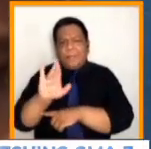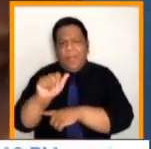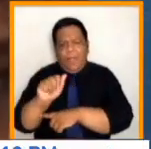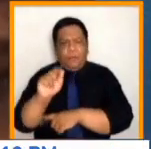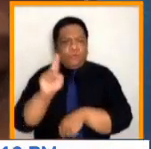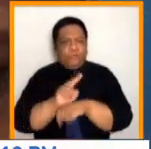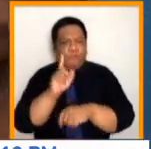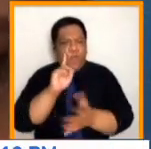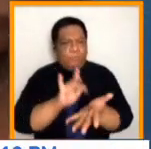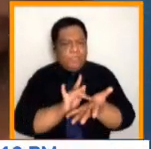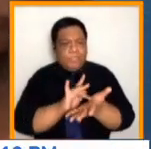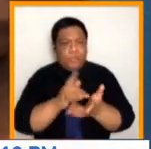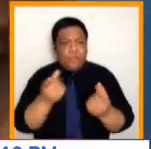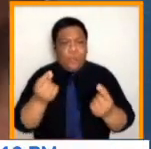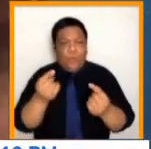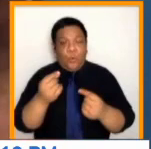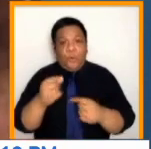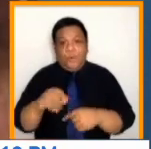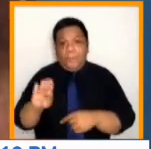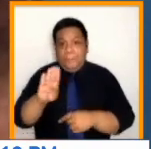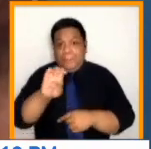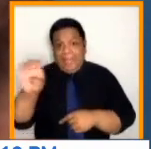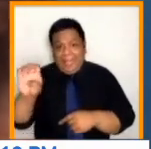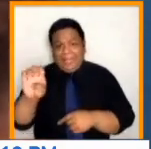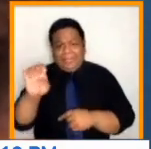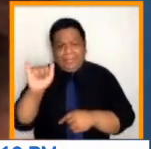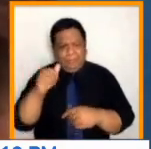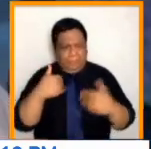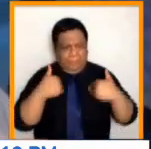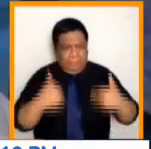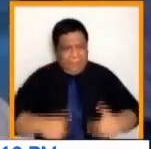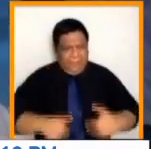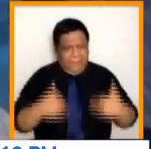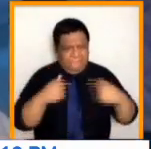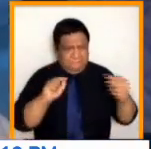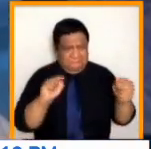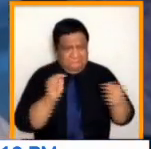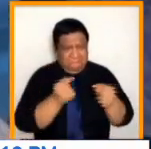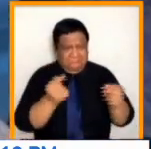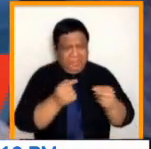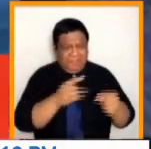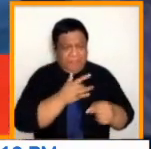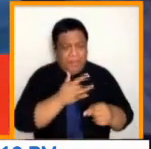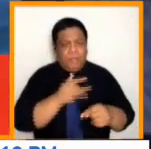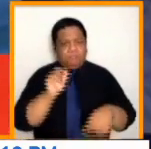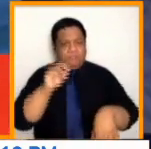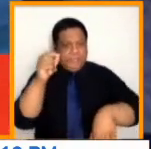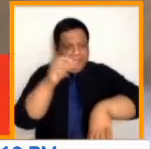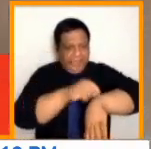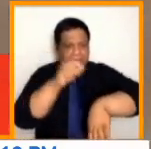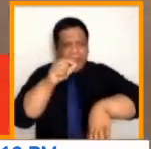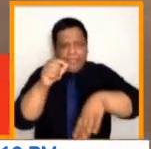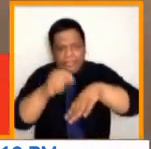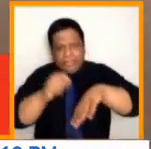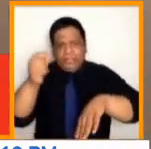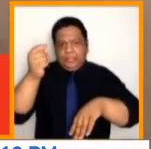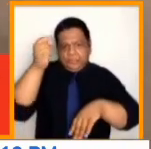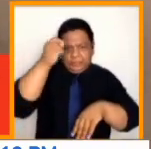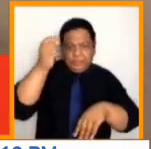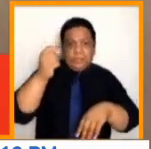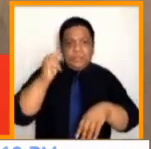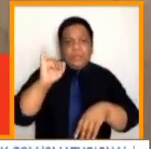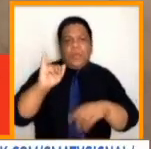sa bubuyog ang parte ng katawan ng pasyente kung saan ito may nararamdaman. Nagsisilbi daw itong pain